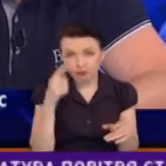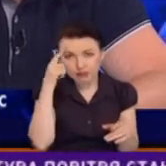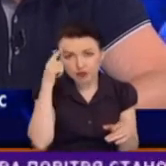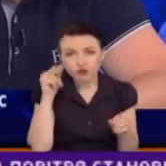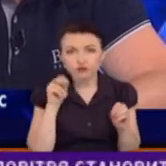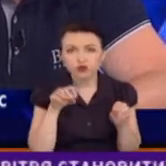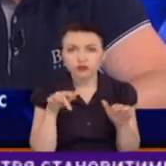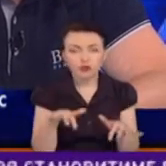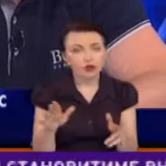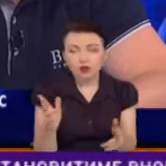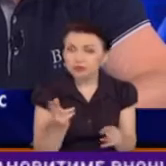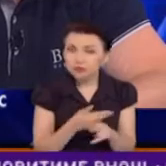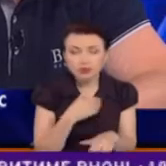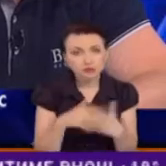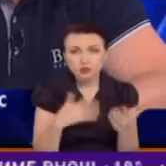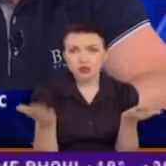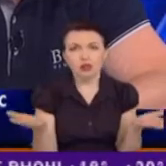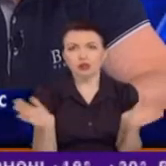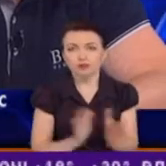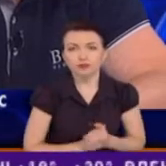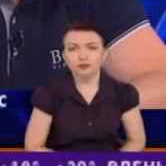это беспредел,